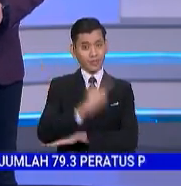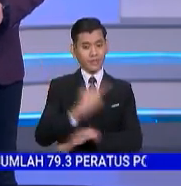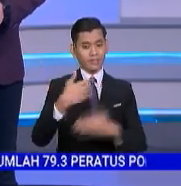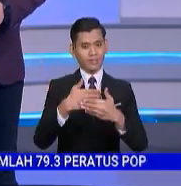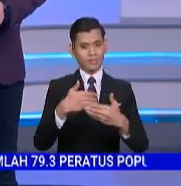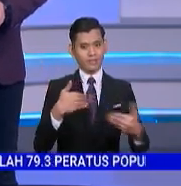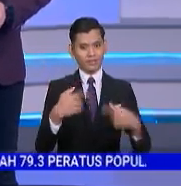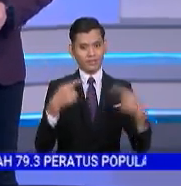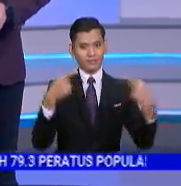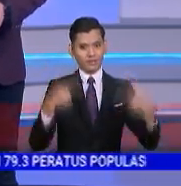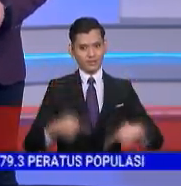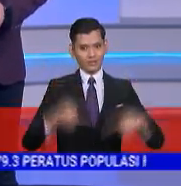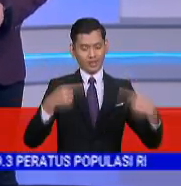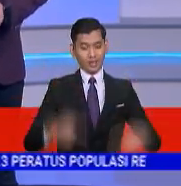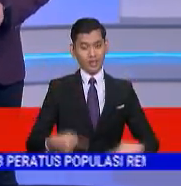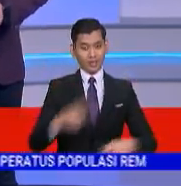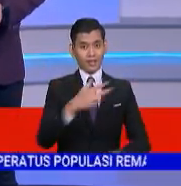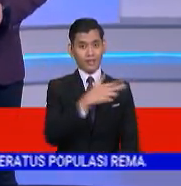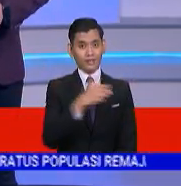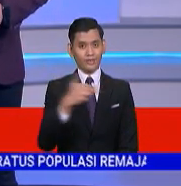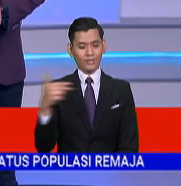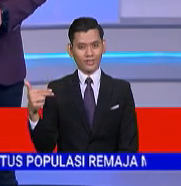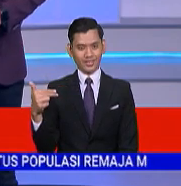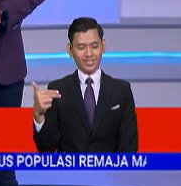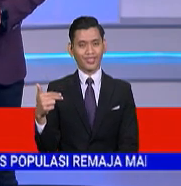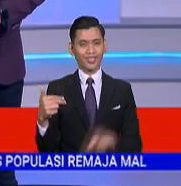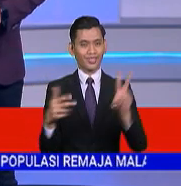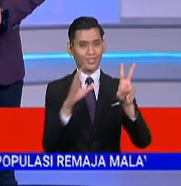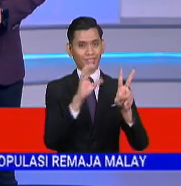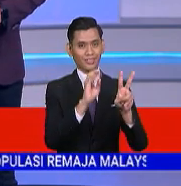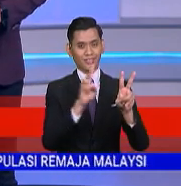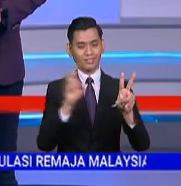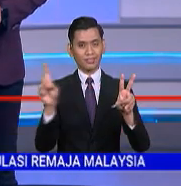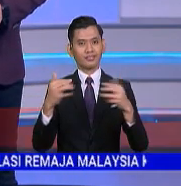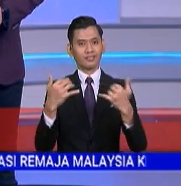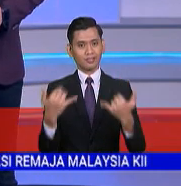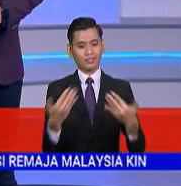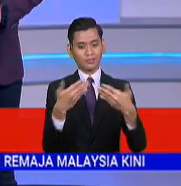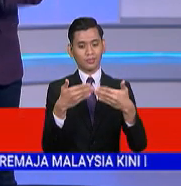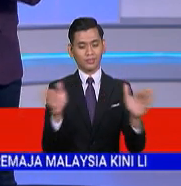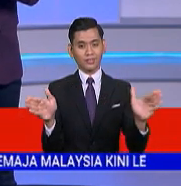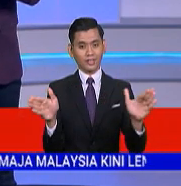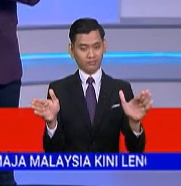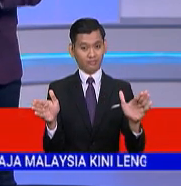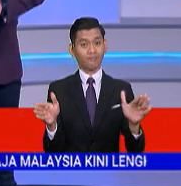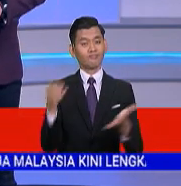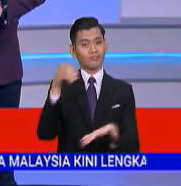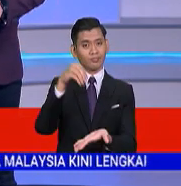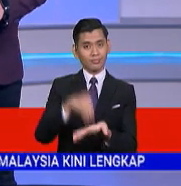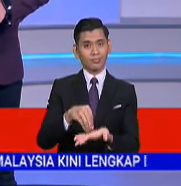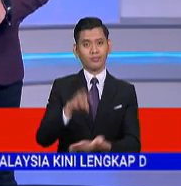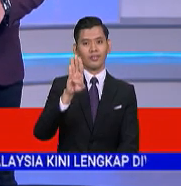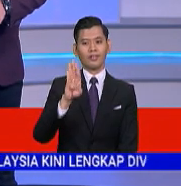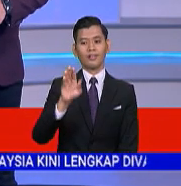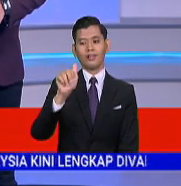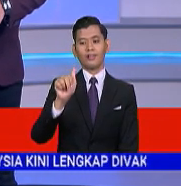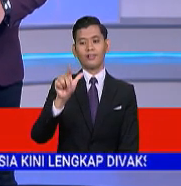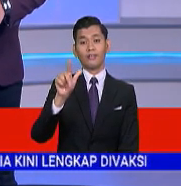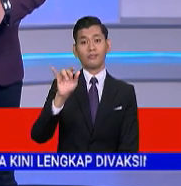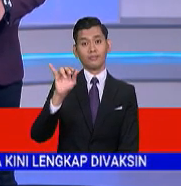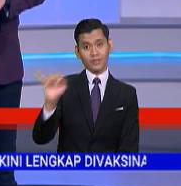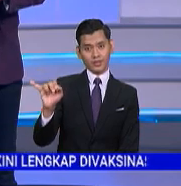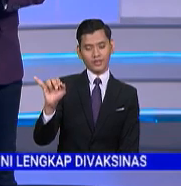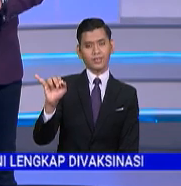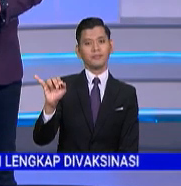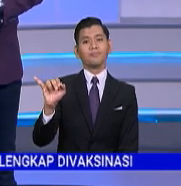kejohanan badminton Indonesia Masters 2021 membuka tirai di Bali. Teka-teki penyertaan pemain perseorangan